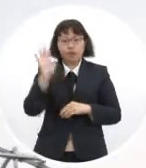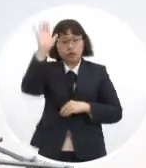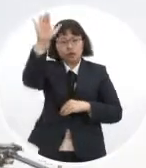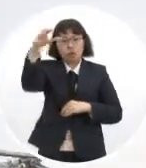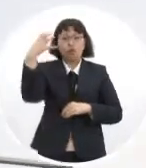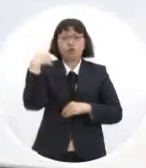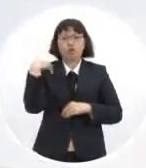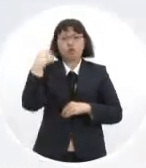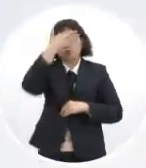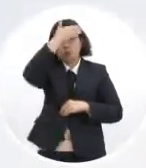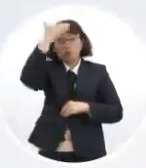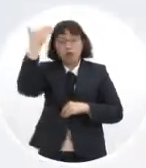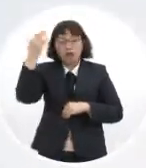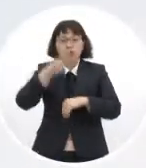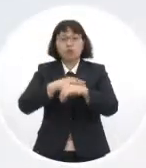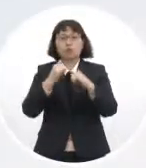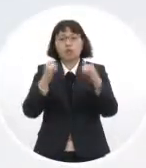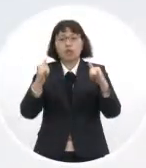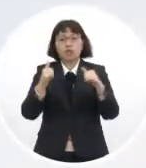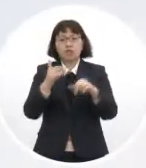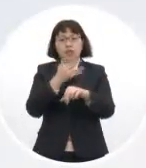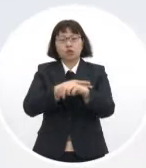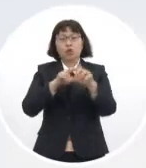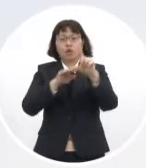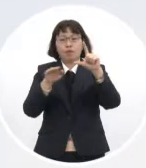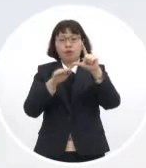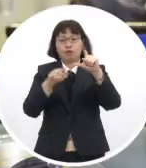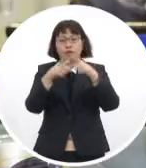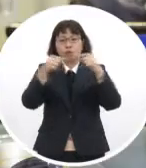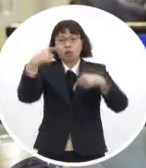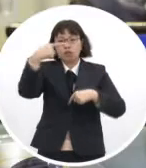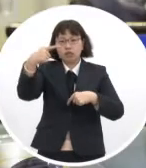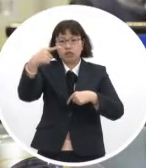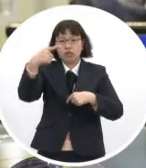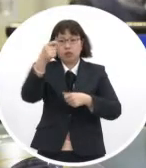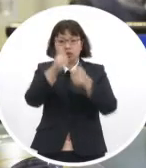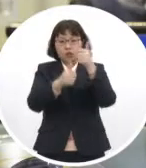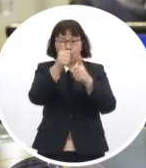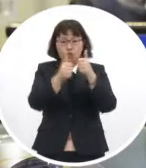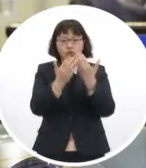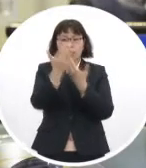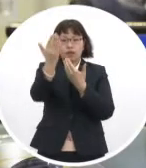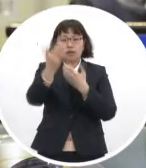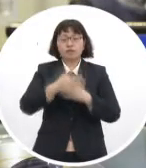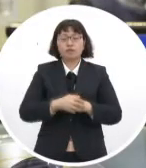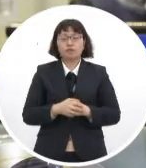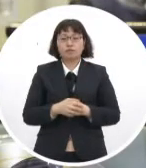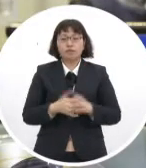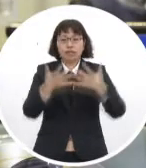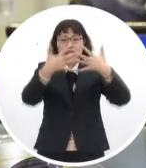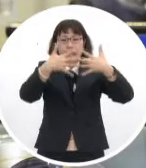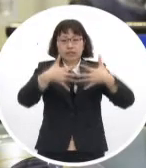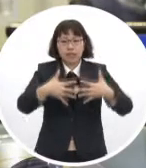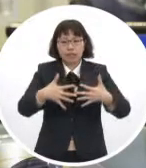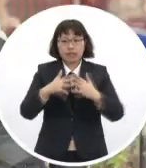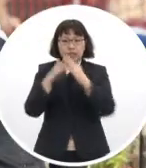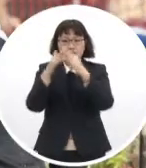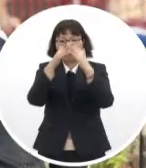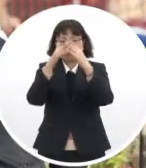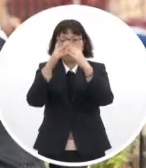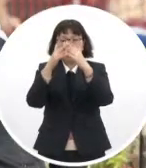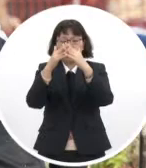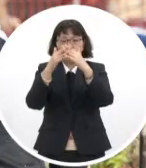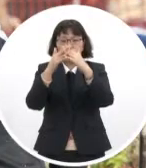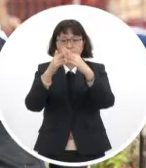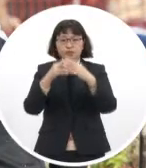を担う若手技能者が技能レベル日本一を競う大会なんだよ。機械系、建設・建